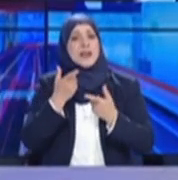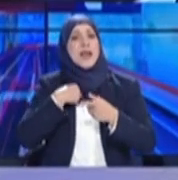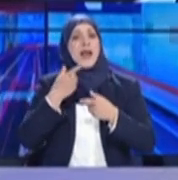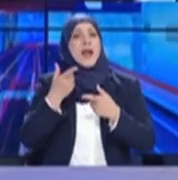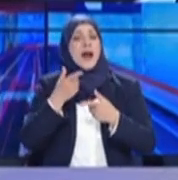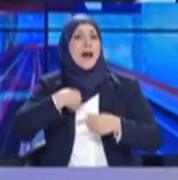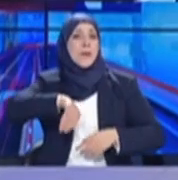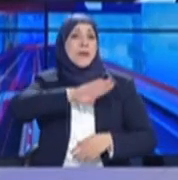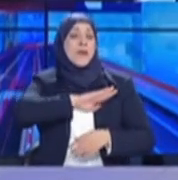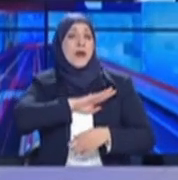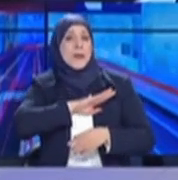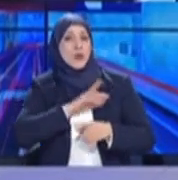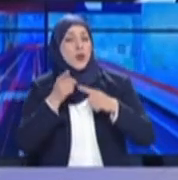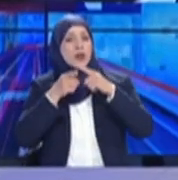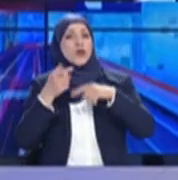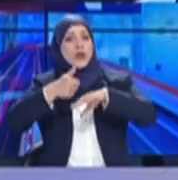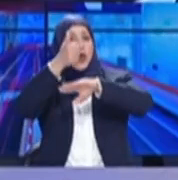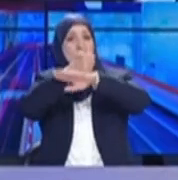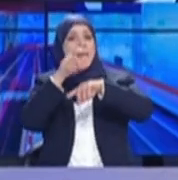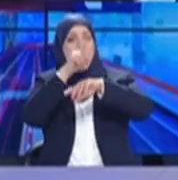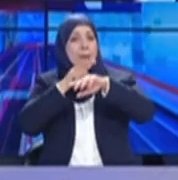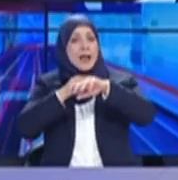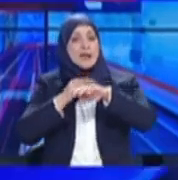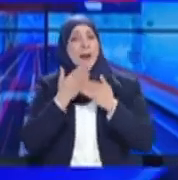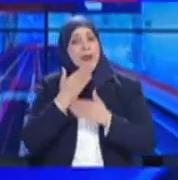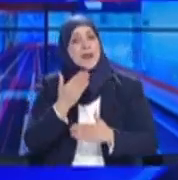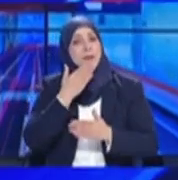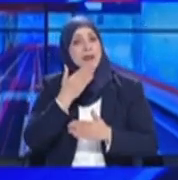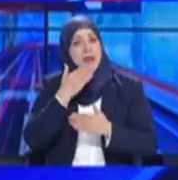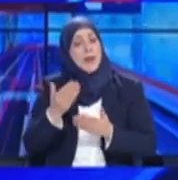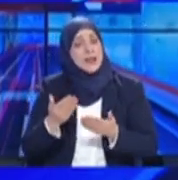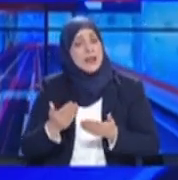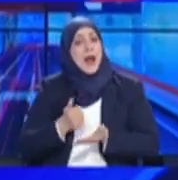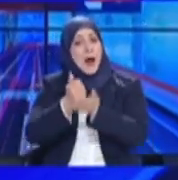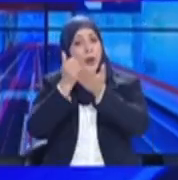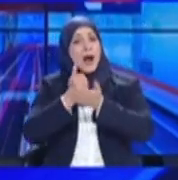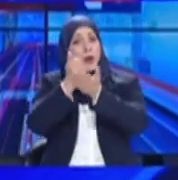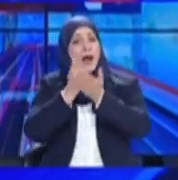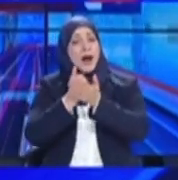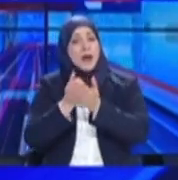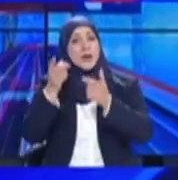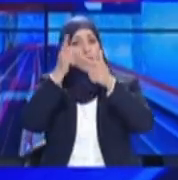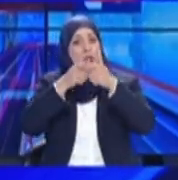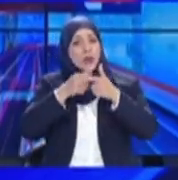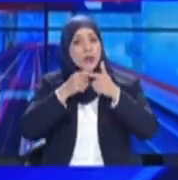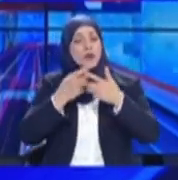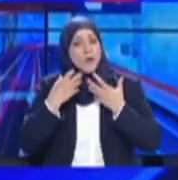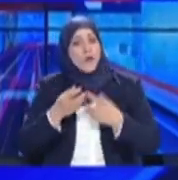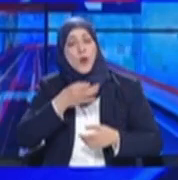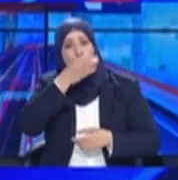كبير وكانه يعاونوا في البلديه في القيام باعمالهم اه نحن نقول اللي